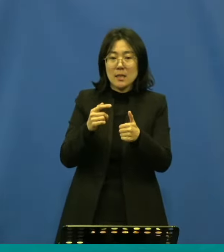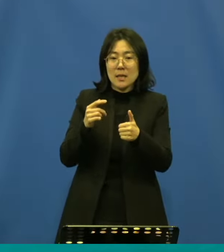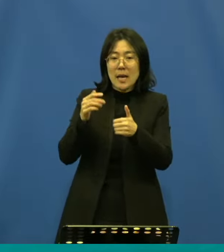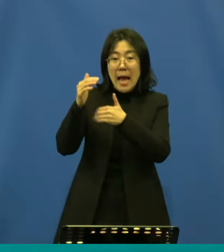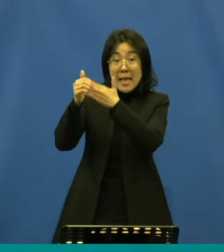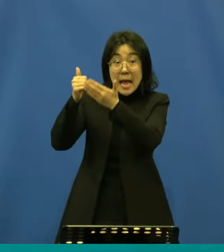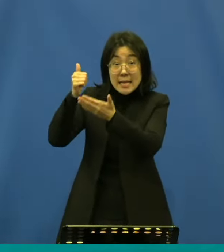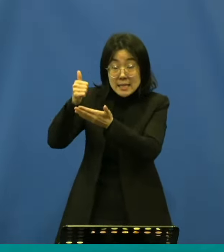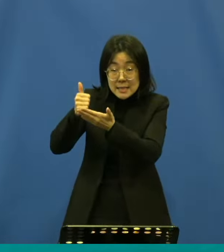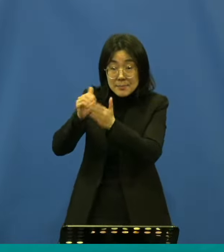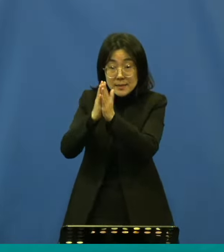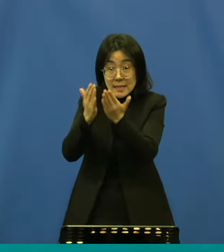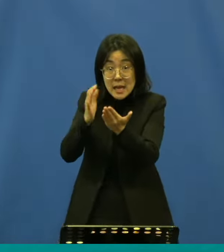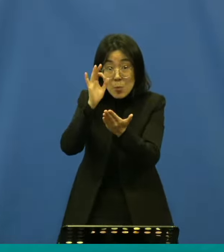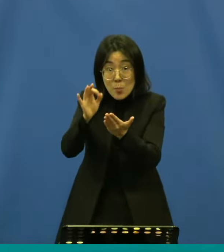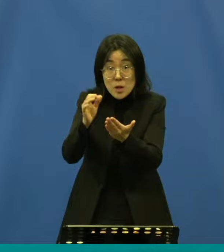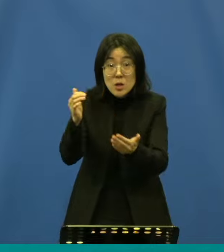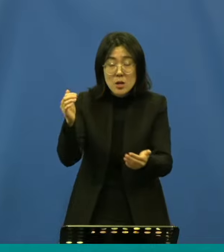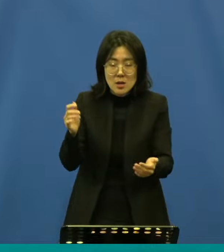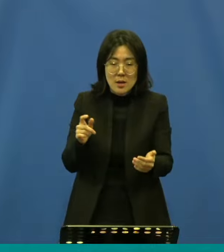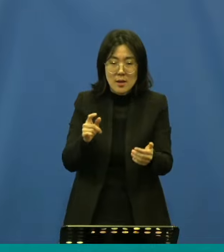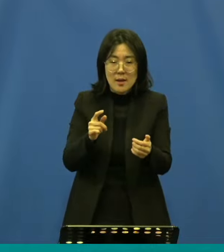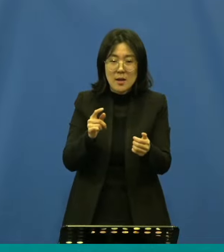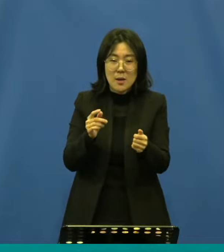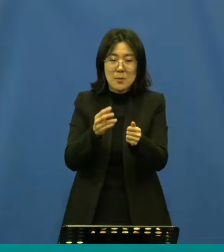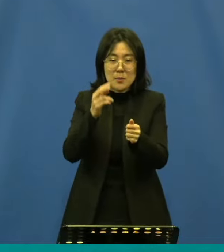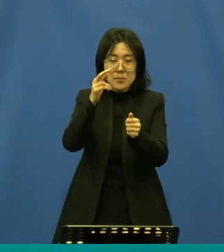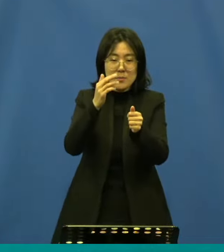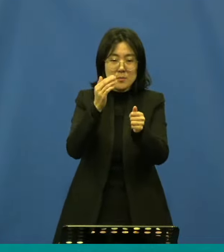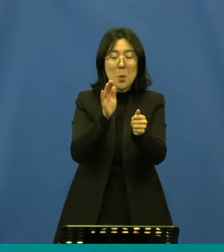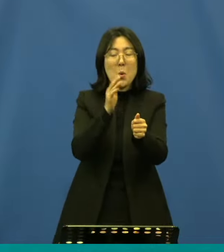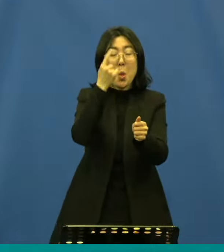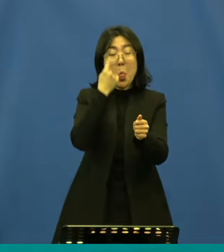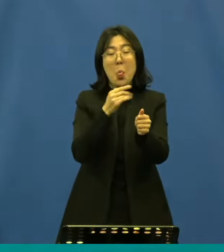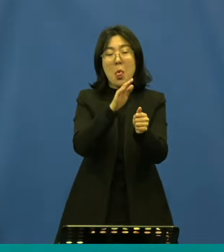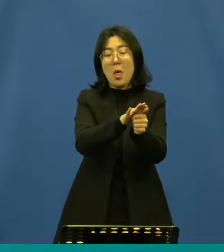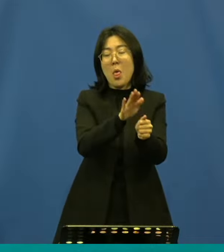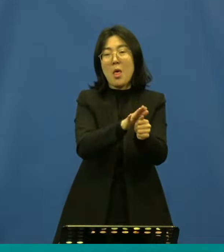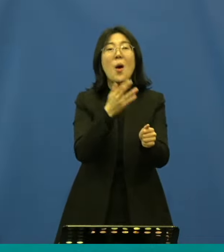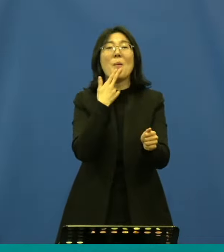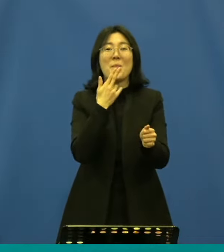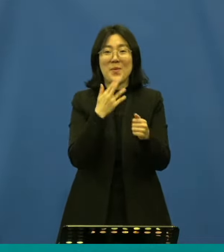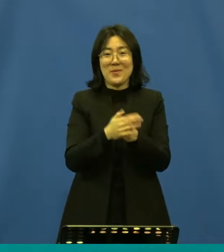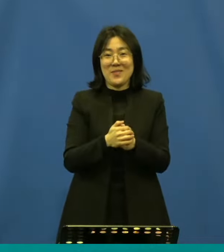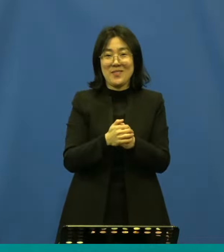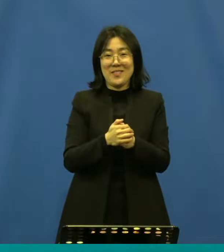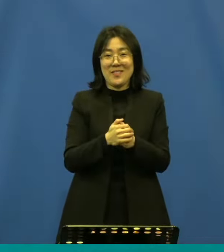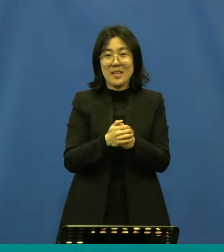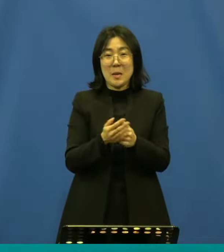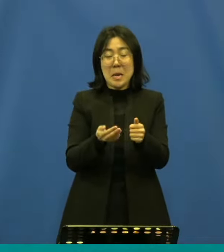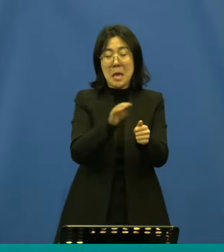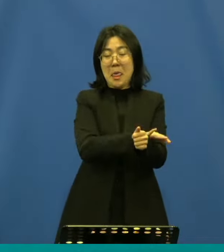대해서 누구도 미화하지 않습니다. 이게 성경의 탁월함입니다. 모든 민낯을 다 드러냅니다.